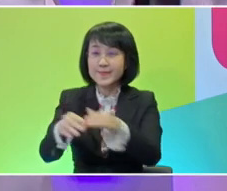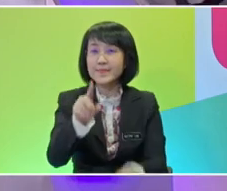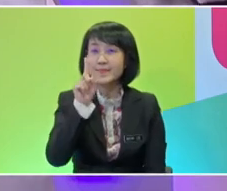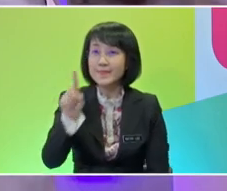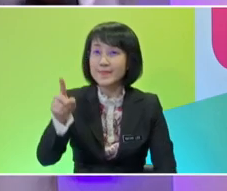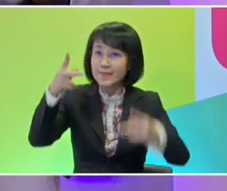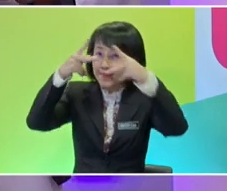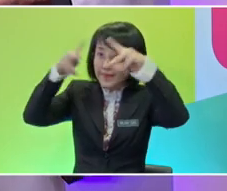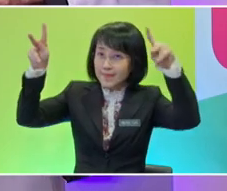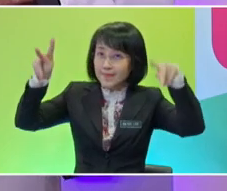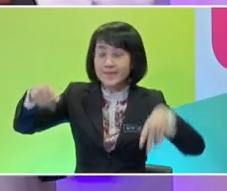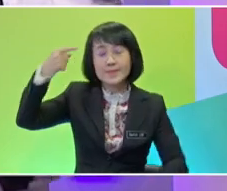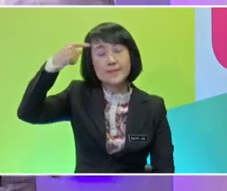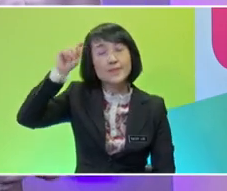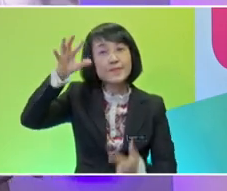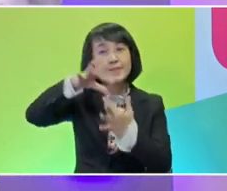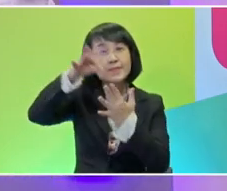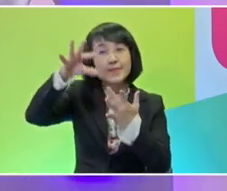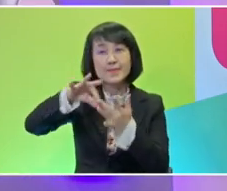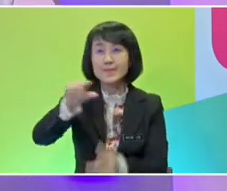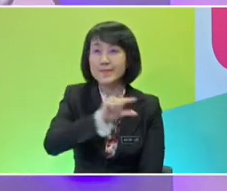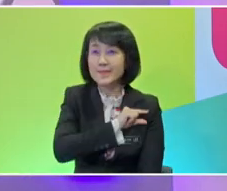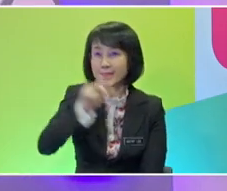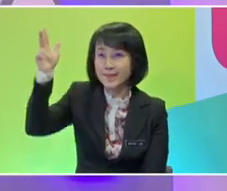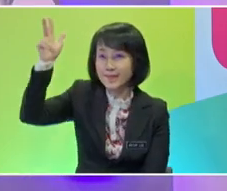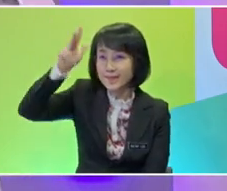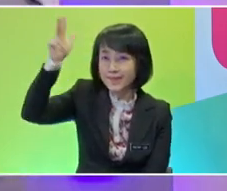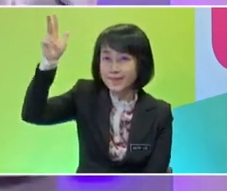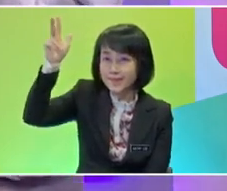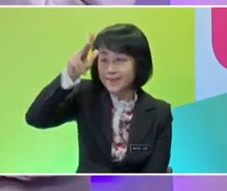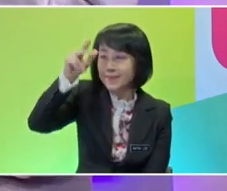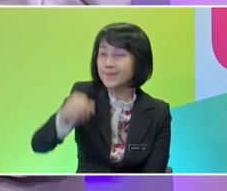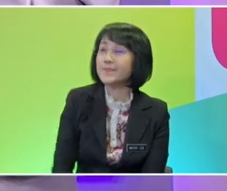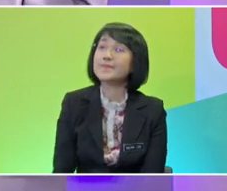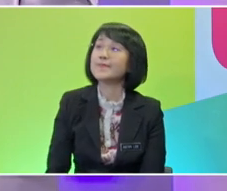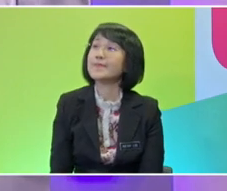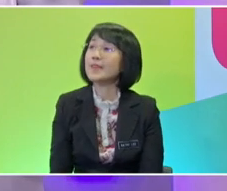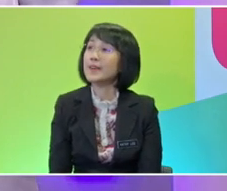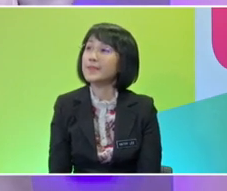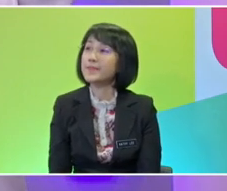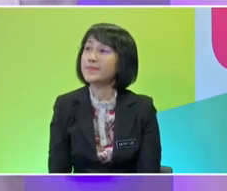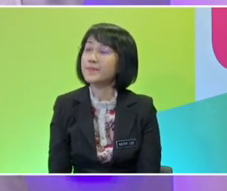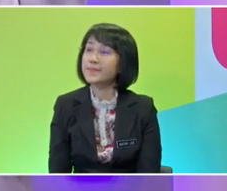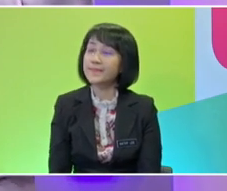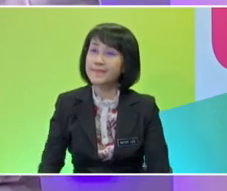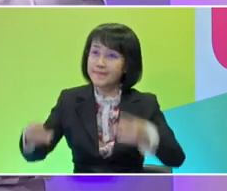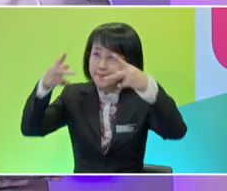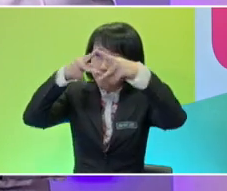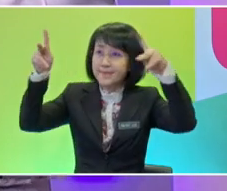untuk memilih pegawai kerajaan jadi pemeriksaan ini kalau kecewa sampai hari ini pun saya yakin